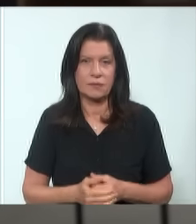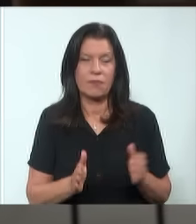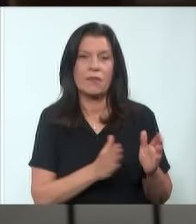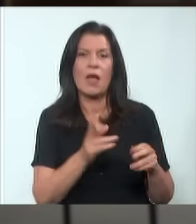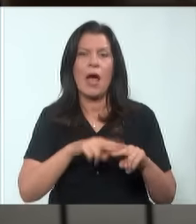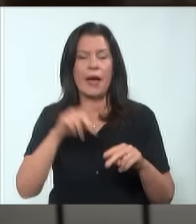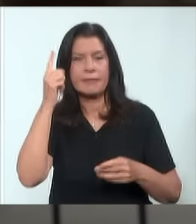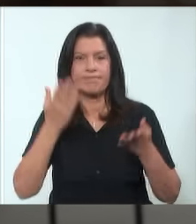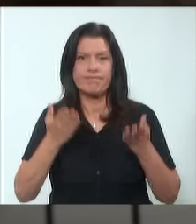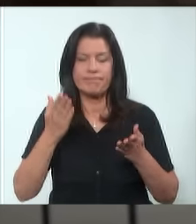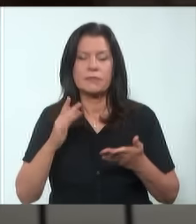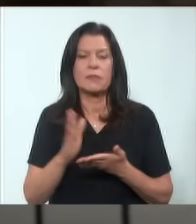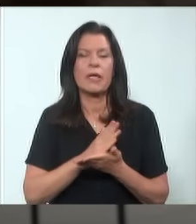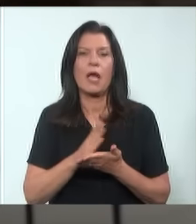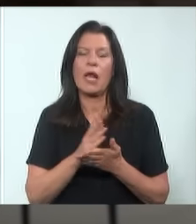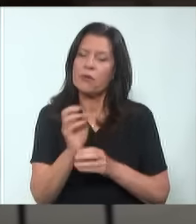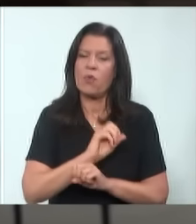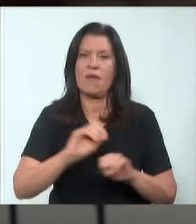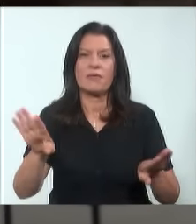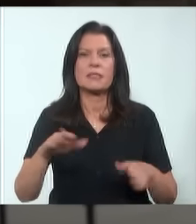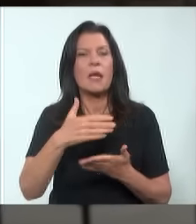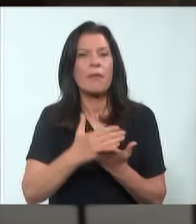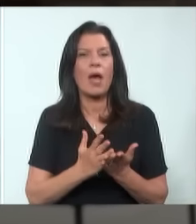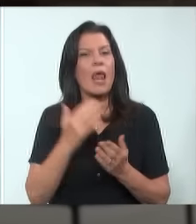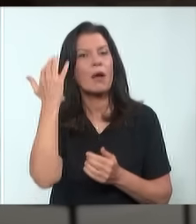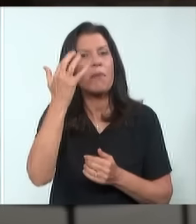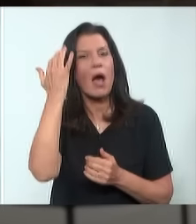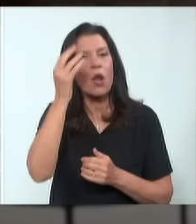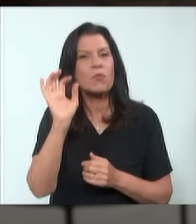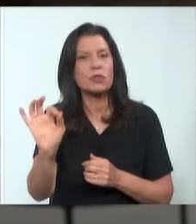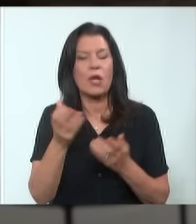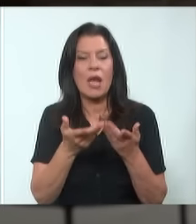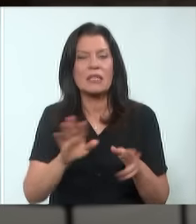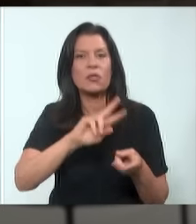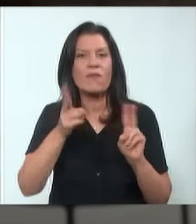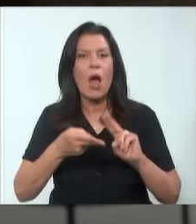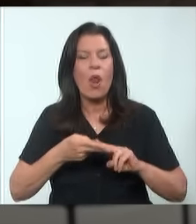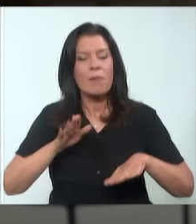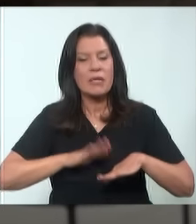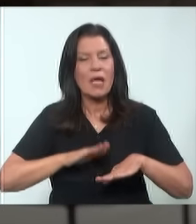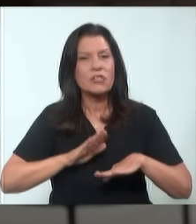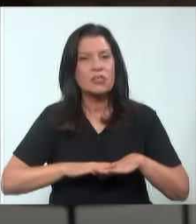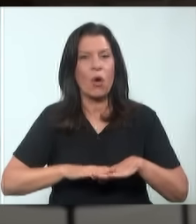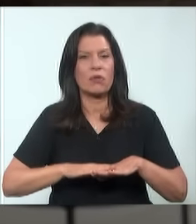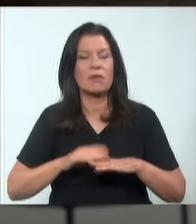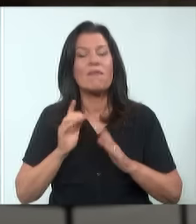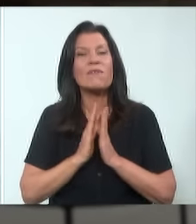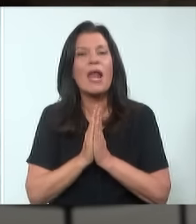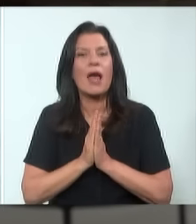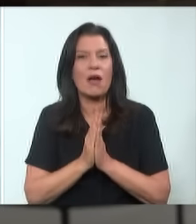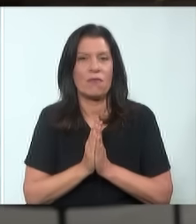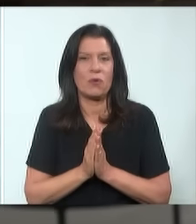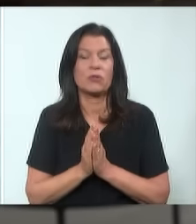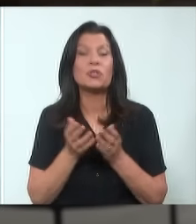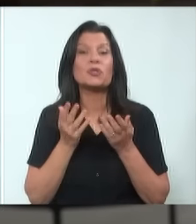החליטו להוציא לאור לפחות חלק מהחלומות שלה לחשוף לעולם את הכישרון. ולקוות שאולי הקול שלה